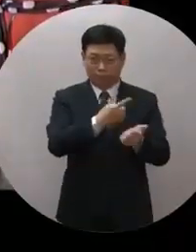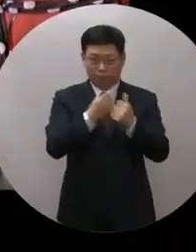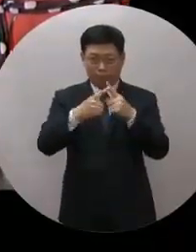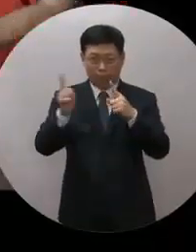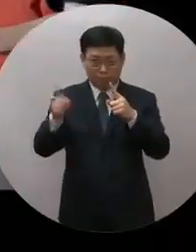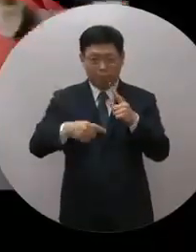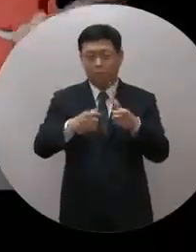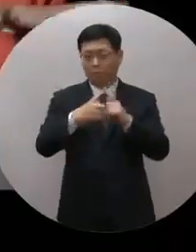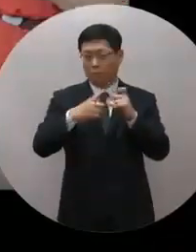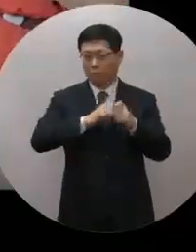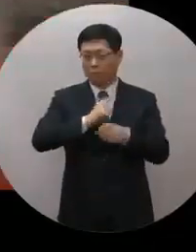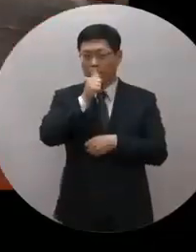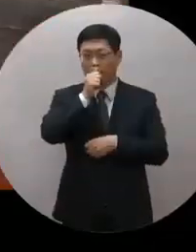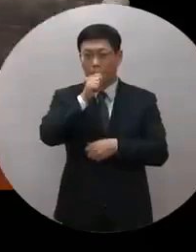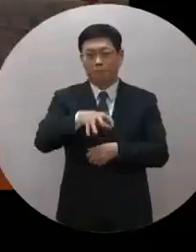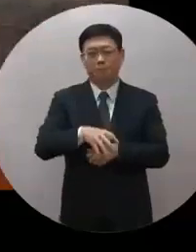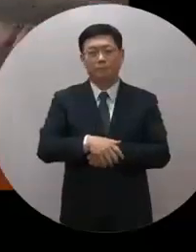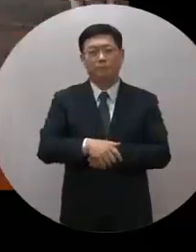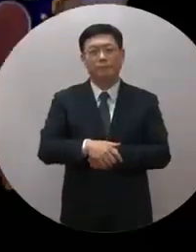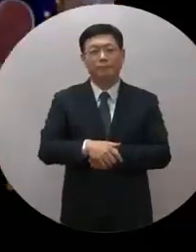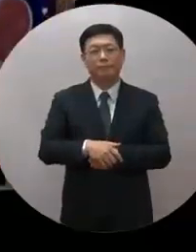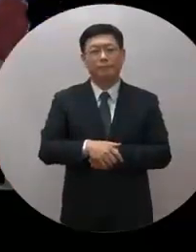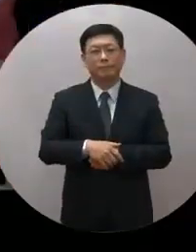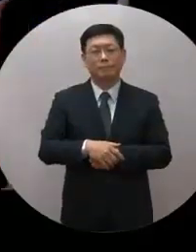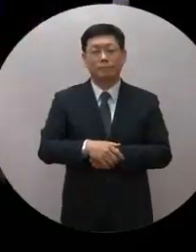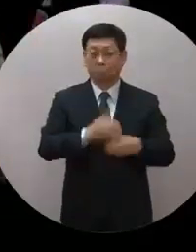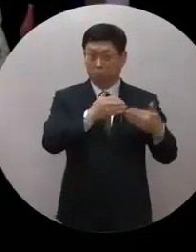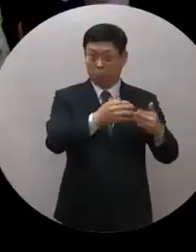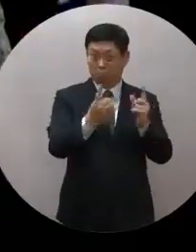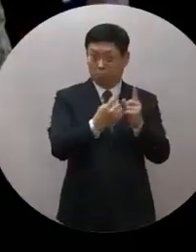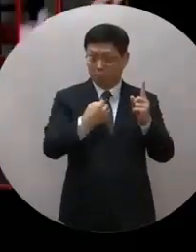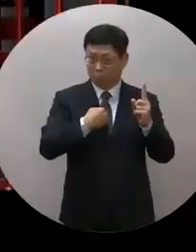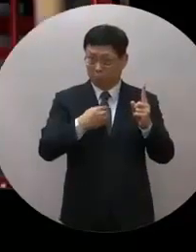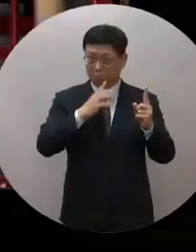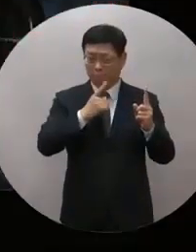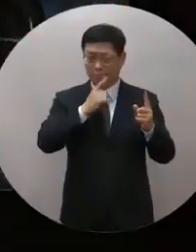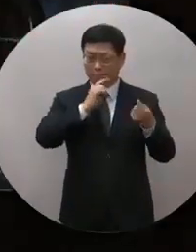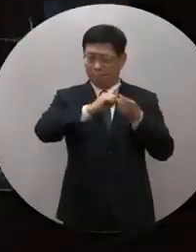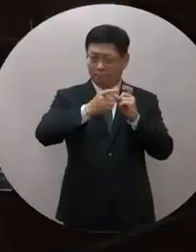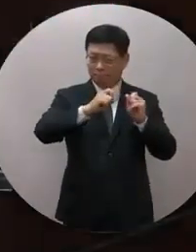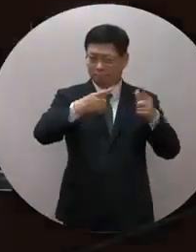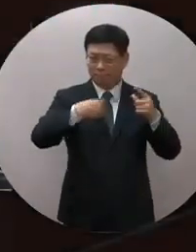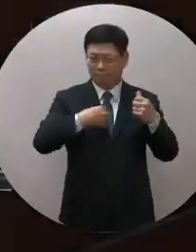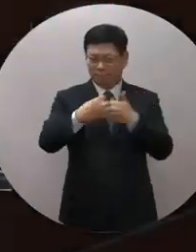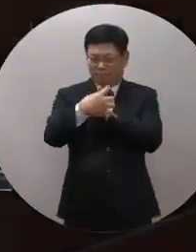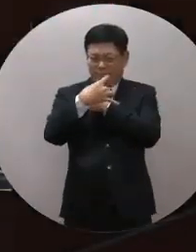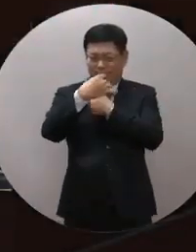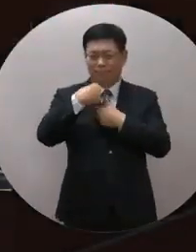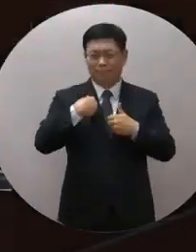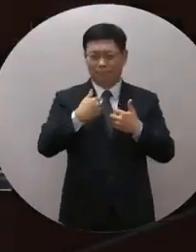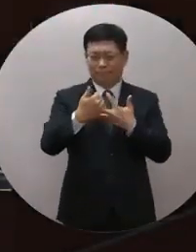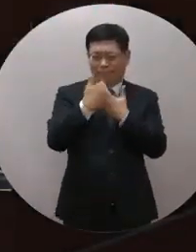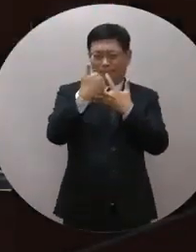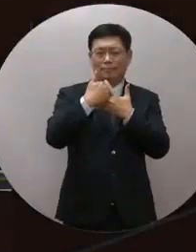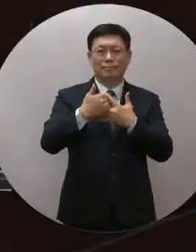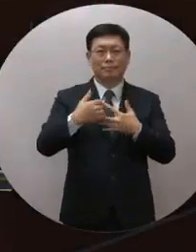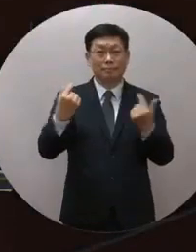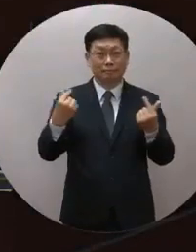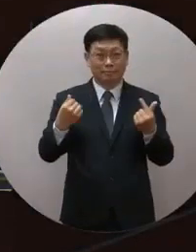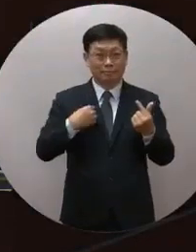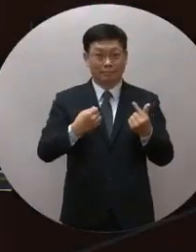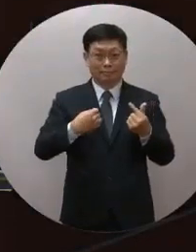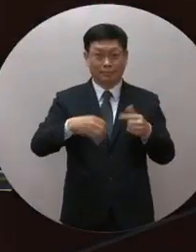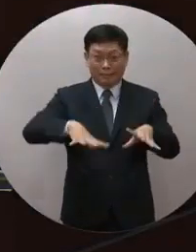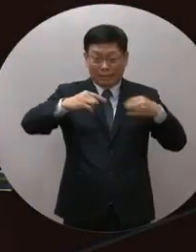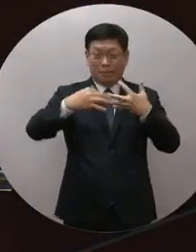人才回到客庄。中国对我们的文工武赫，从介入渗